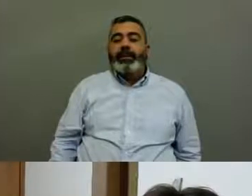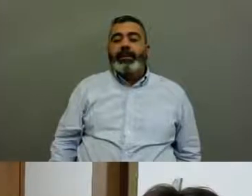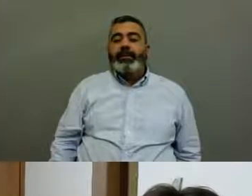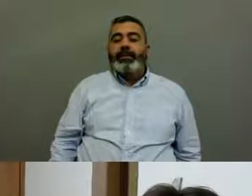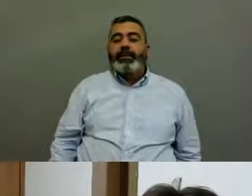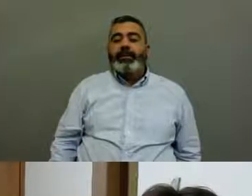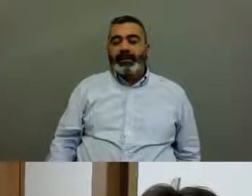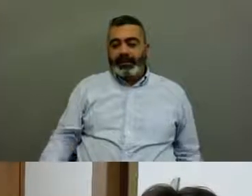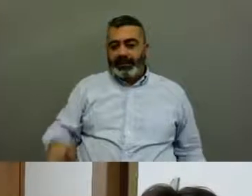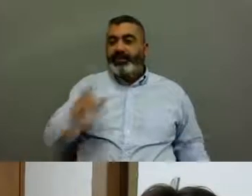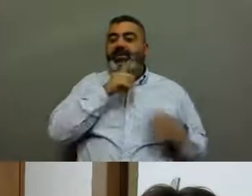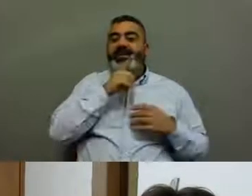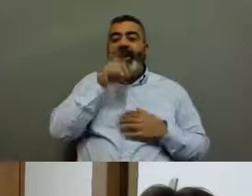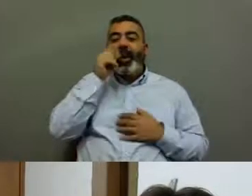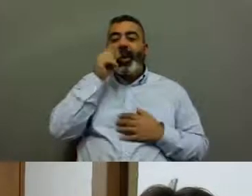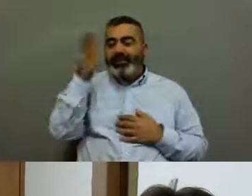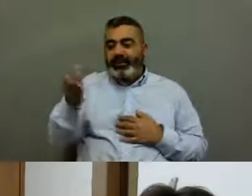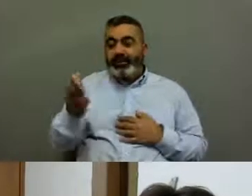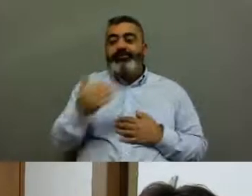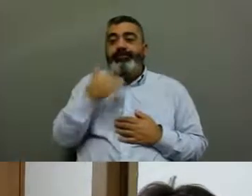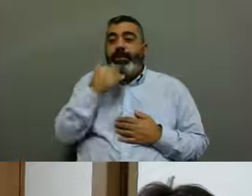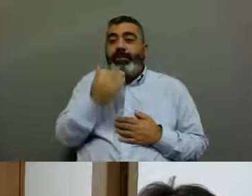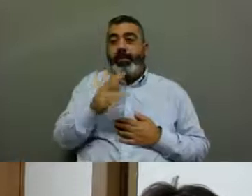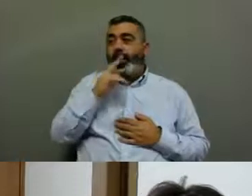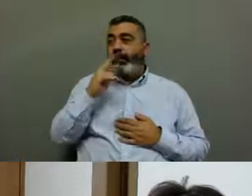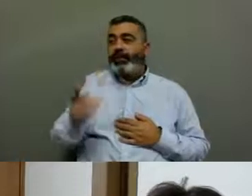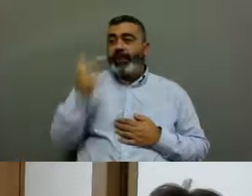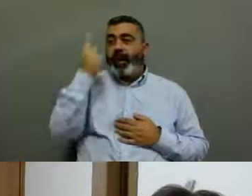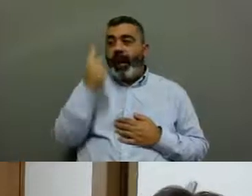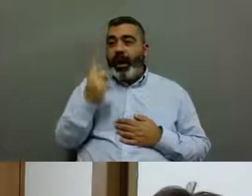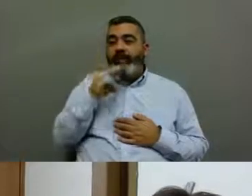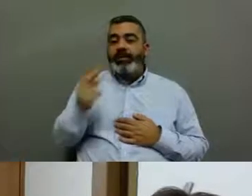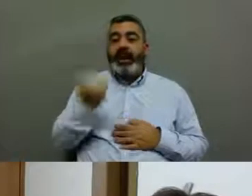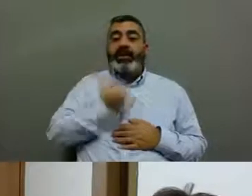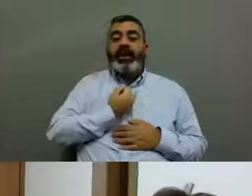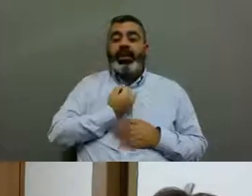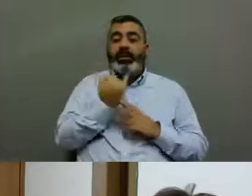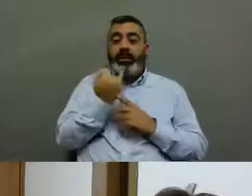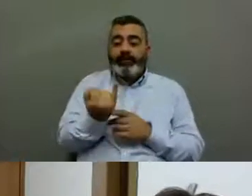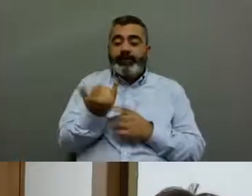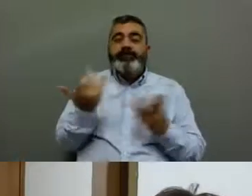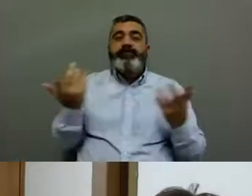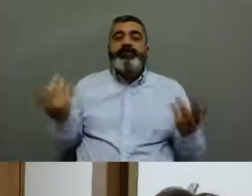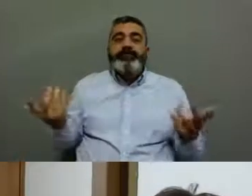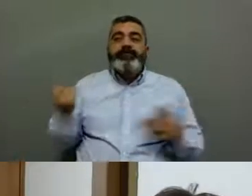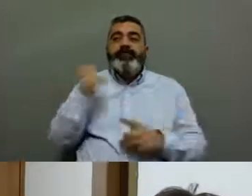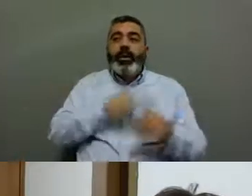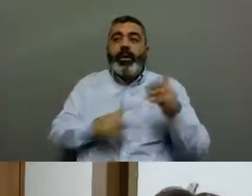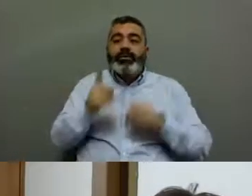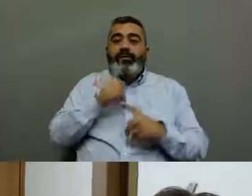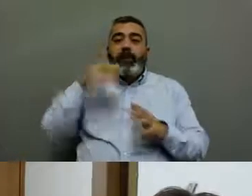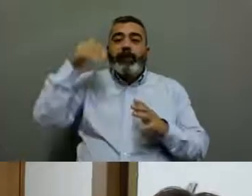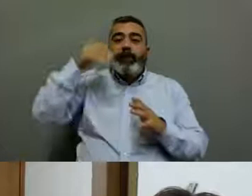Ναι, η αλήθεια είναι πως και εγώ δεν θα μπορούσα να δώσω μία απάντηση. Όταν μιλάμε για ταυτότητα, αυτόματα ενεργοποιούμε και